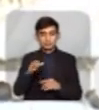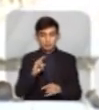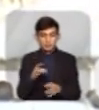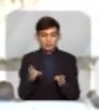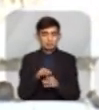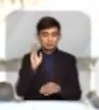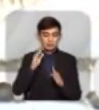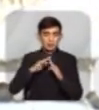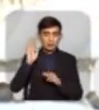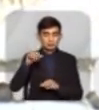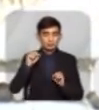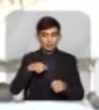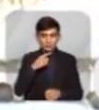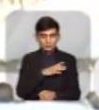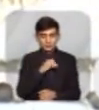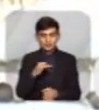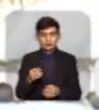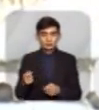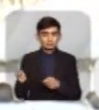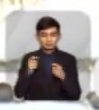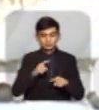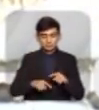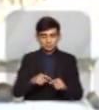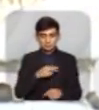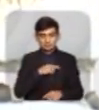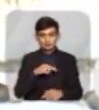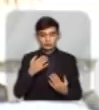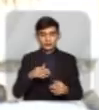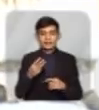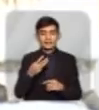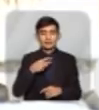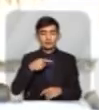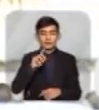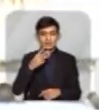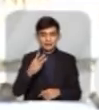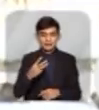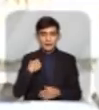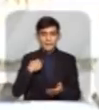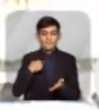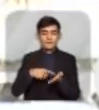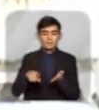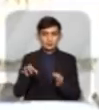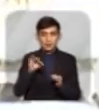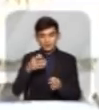в перинатальный центр, 3-й роддом. Так как мы забыли выписку с